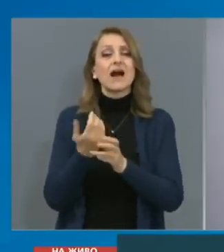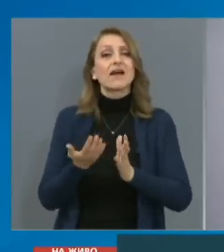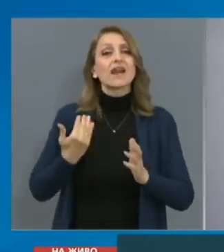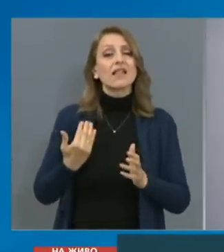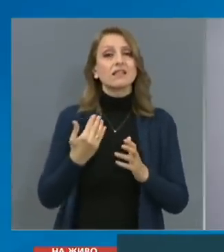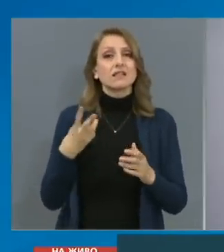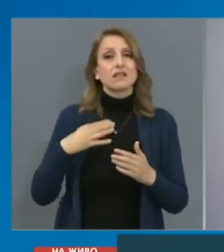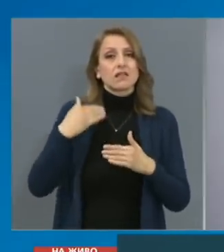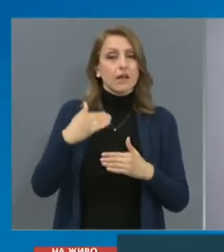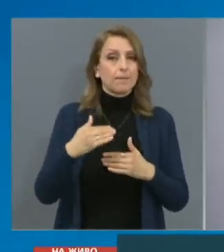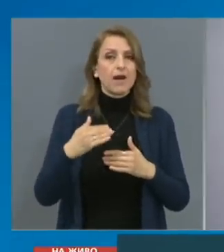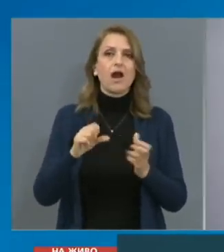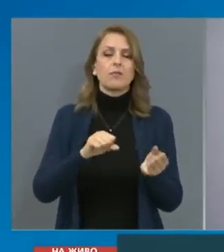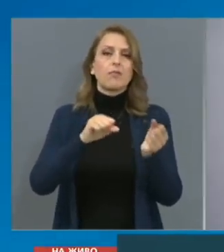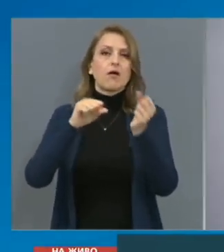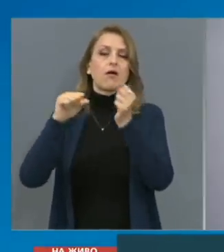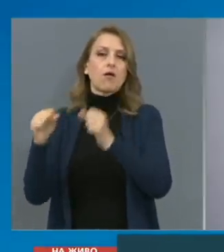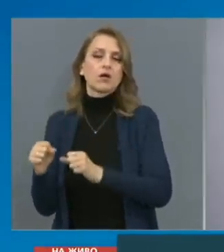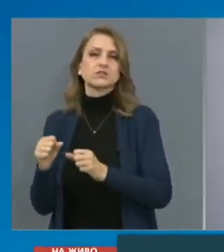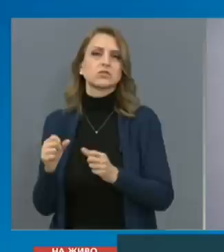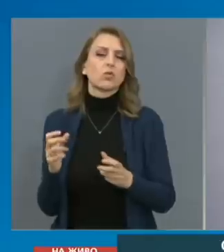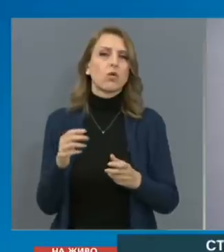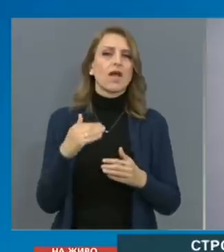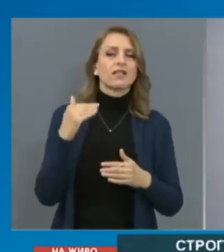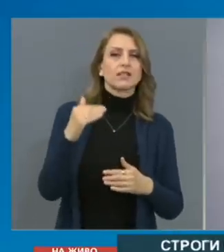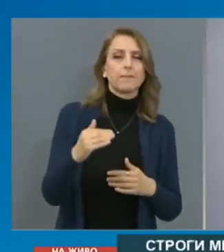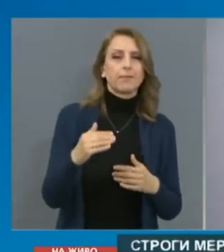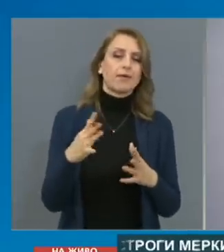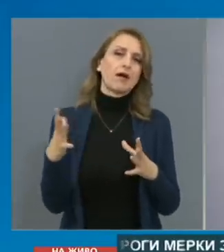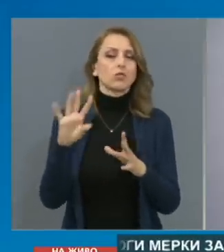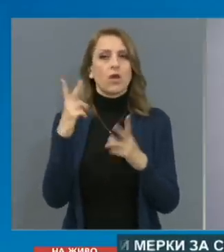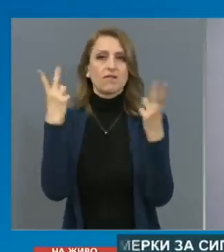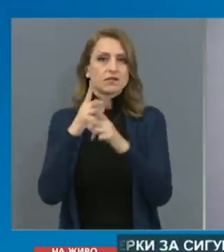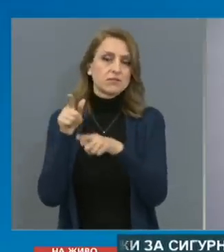това е установен коронавирус на много по-късен и рисков етап?